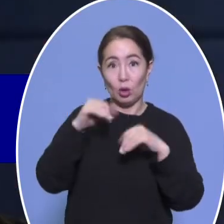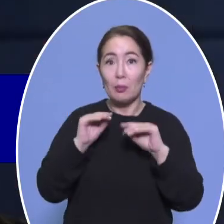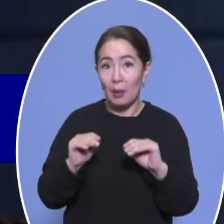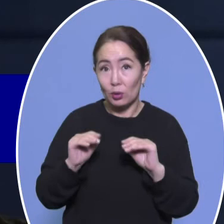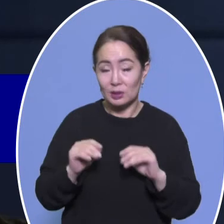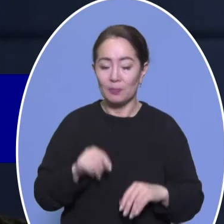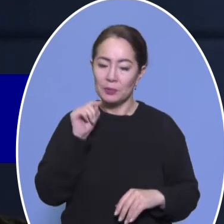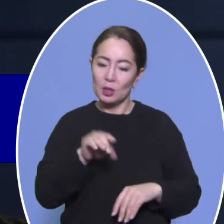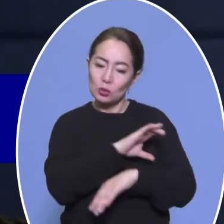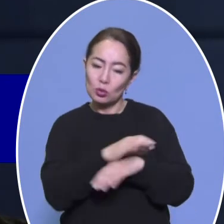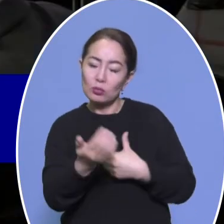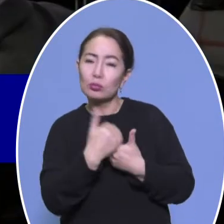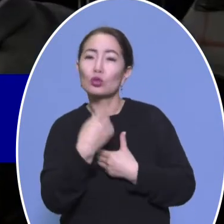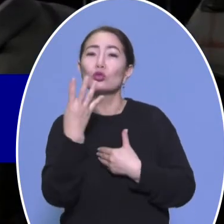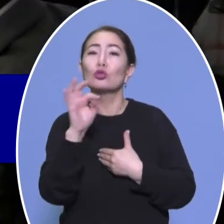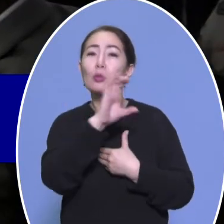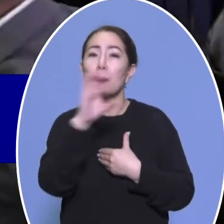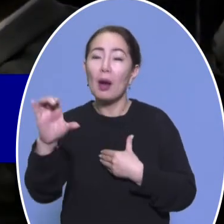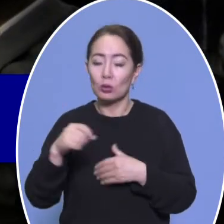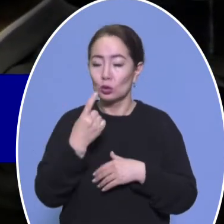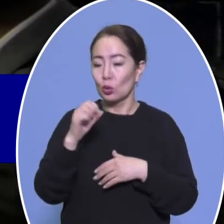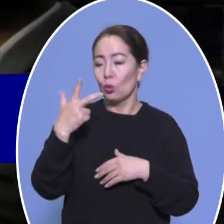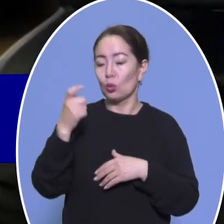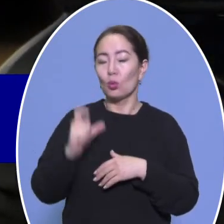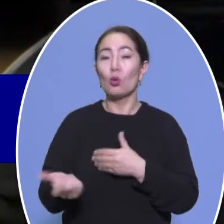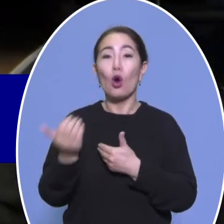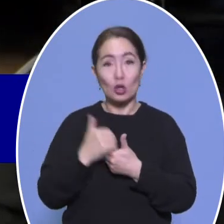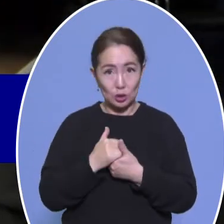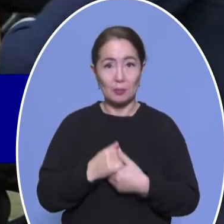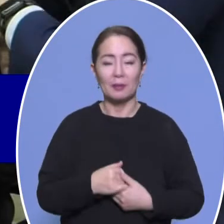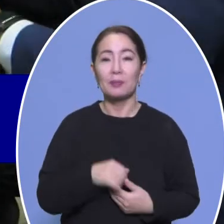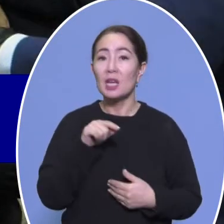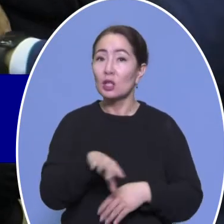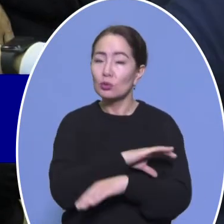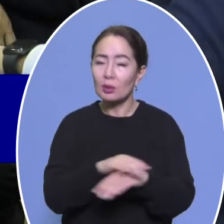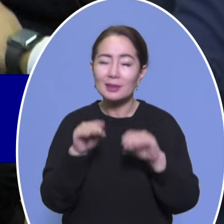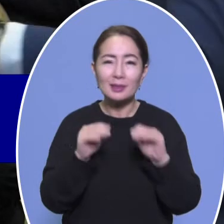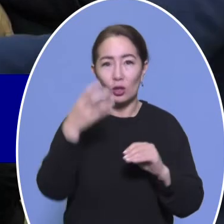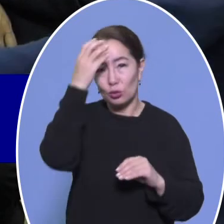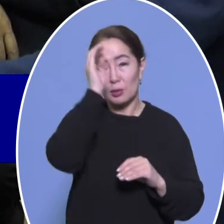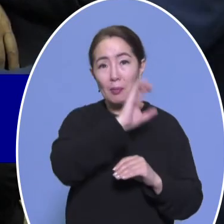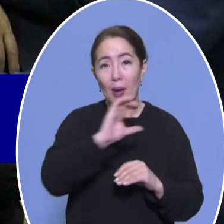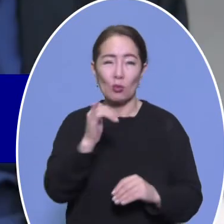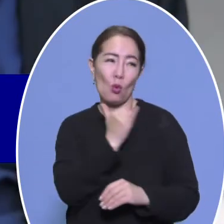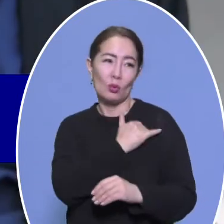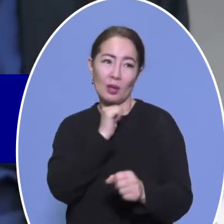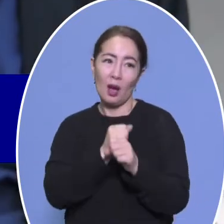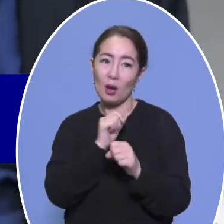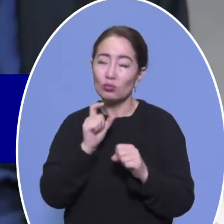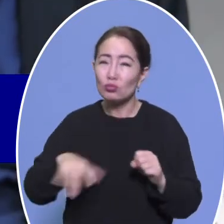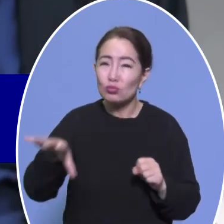За сургалтад 40 байгууллагын нийт 103 удирдах албан тушаалтан хамрагдлаа. За тус сургалтаар төрийн байгууллагын удирдах албан тушаалтны